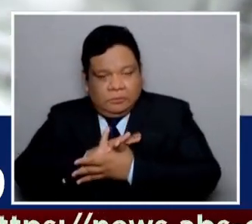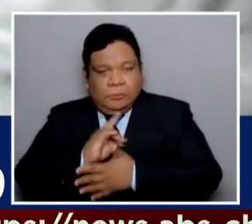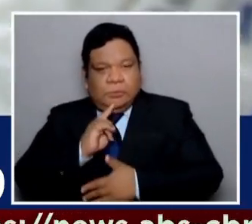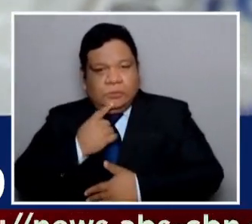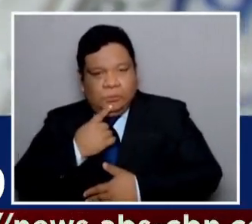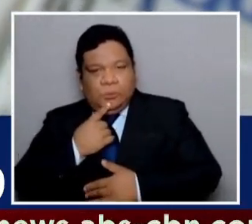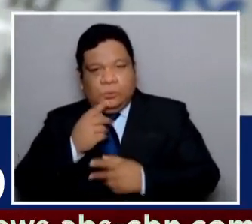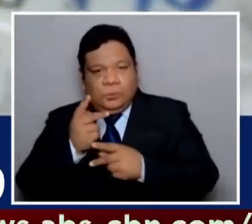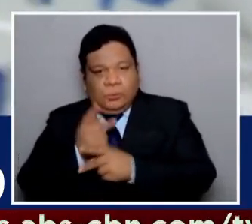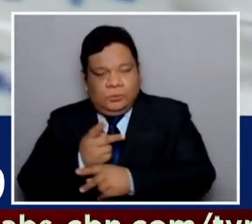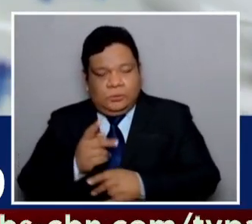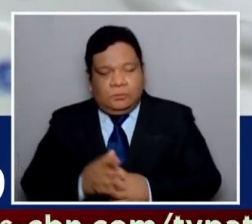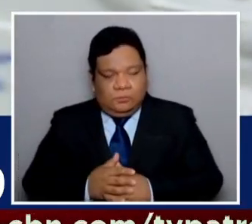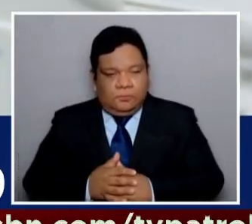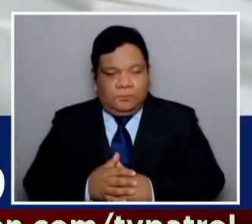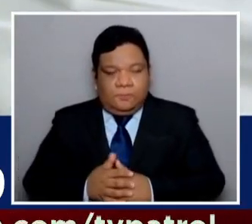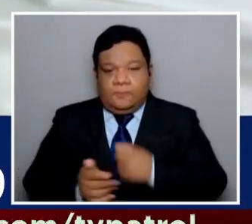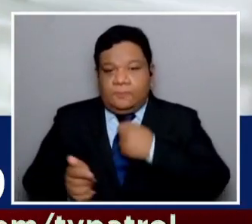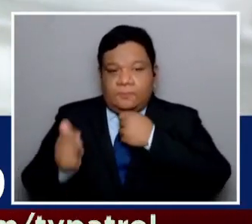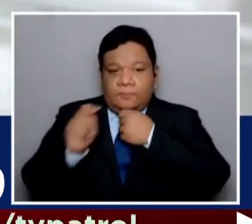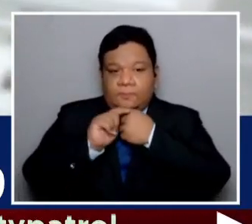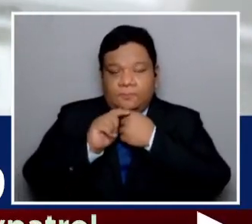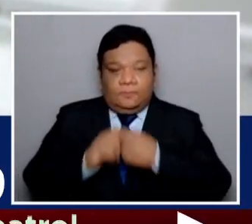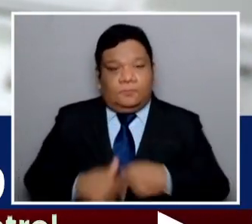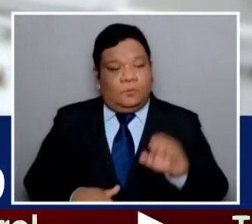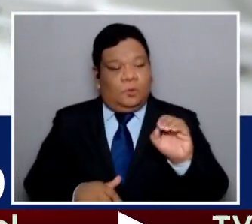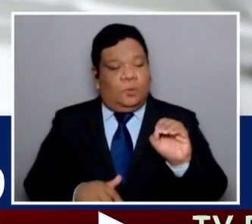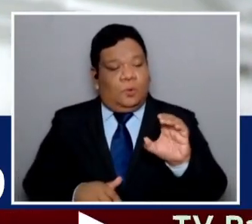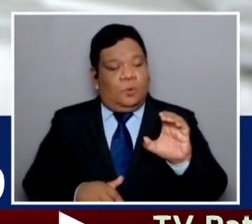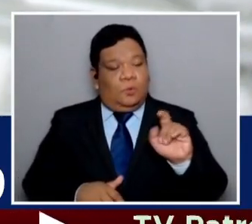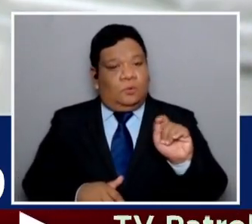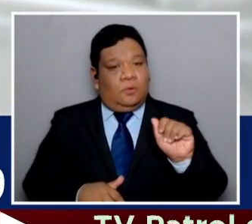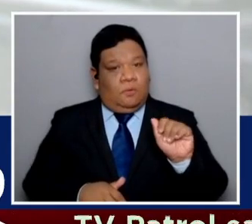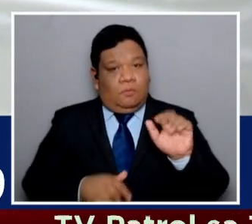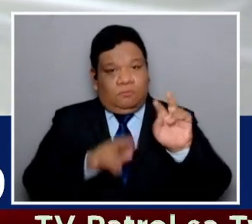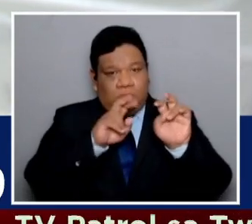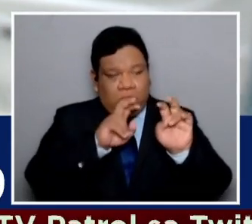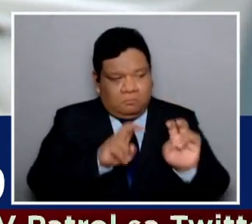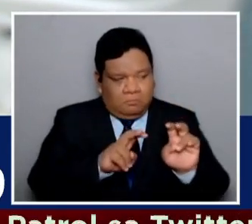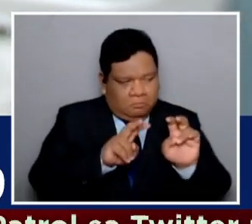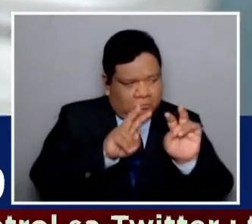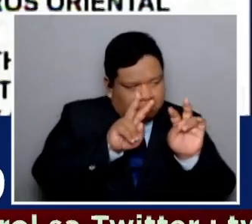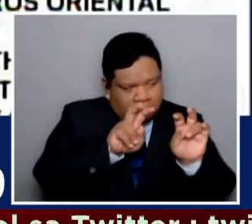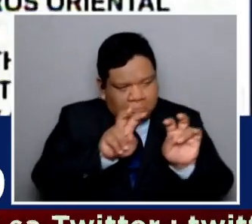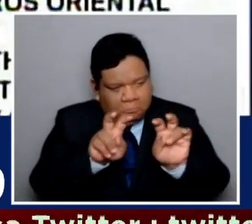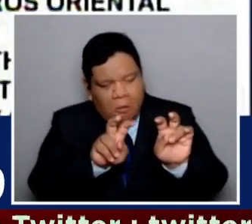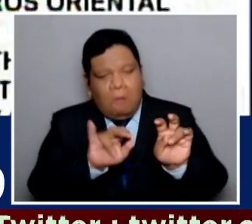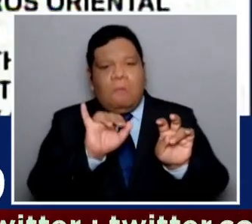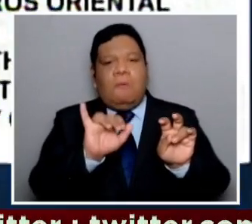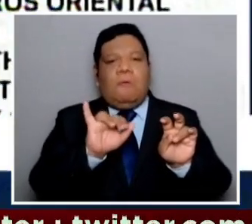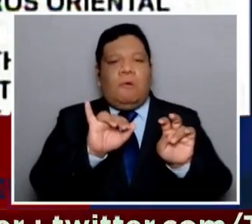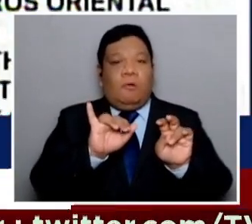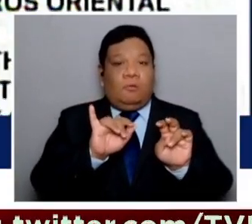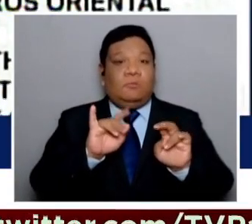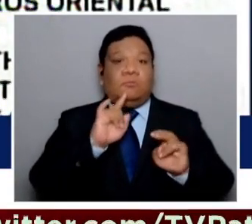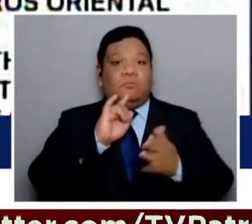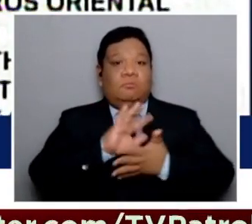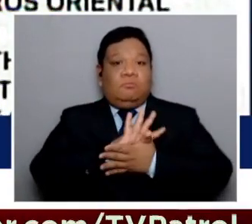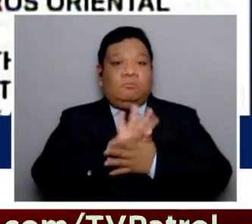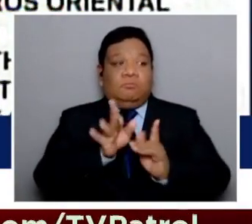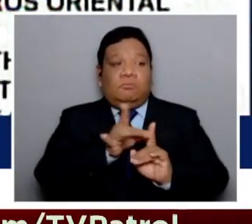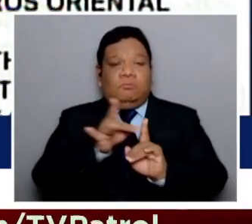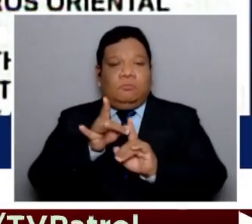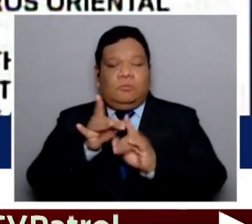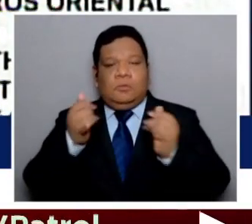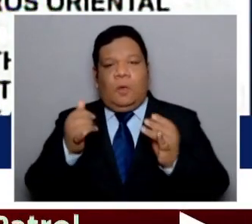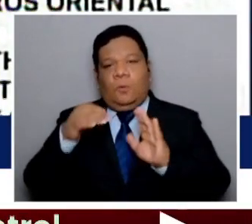Research, bumababa na rin ang bilang ng mga dagdag na kaso ng COVID-19. Nakikita natin at na patuloy na bumababa